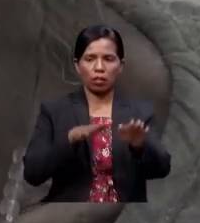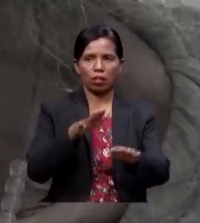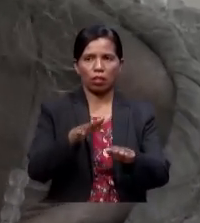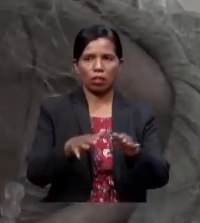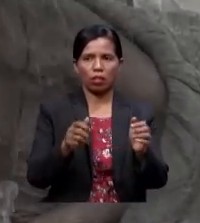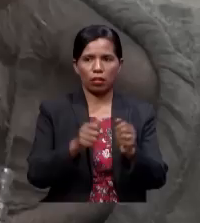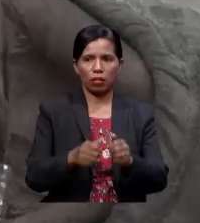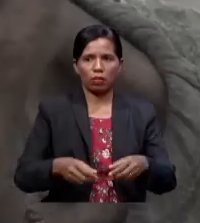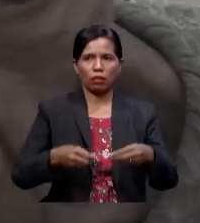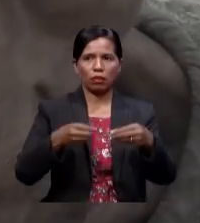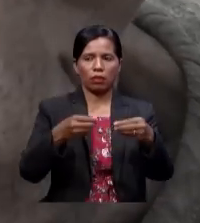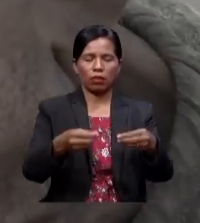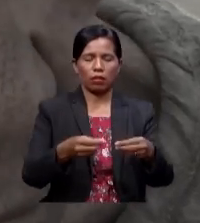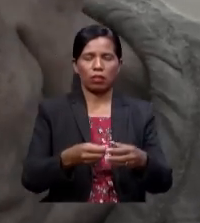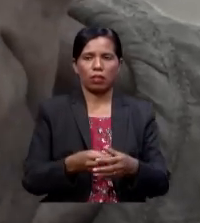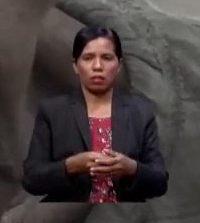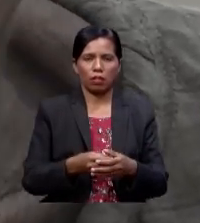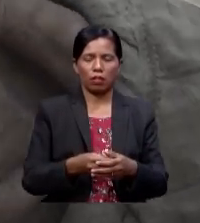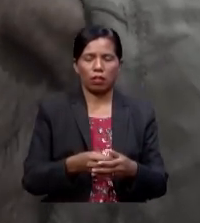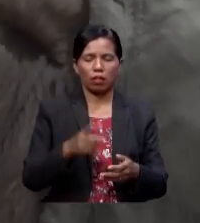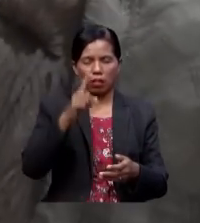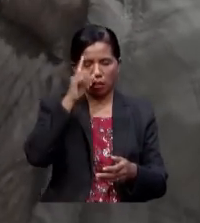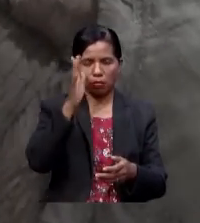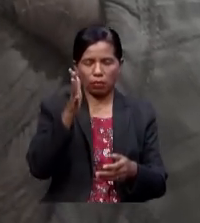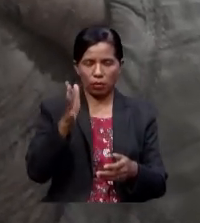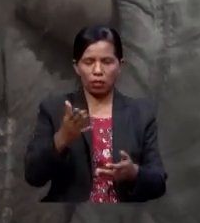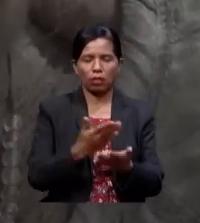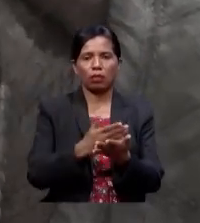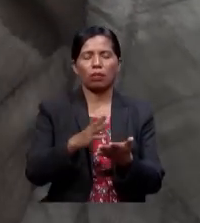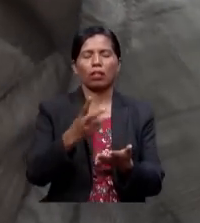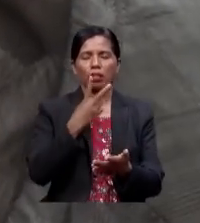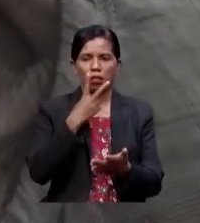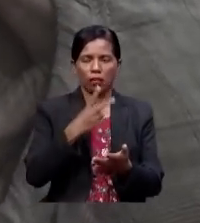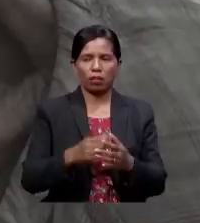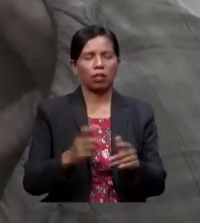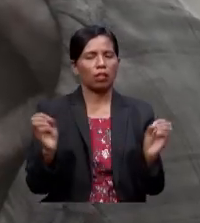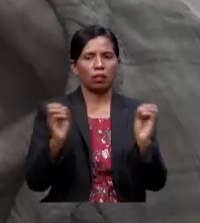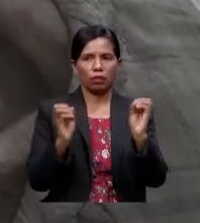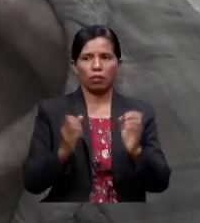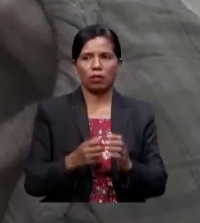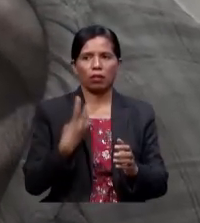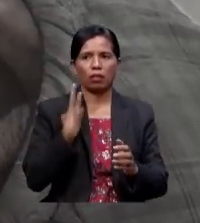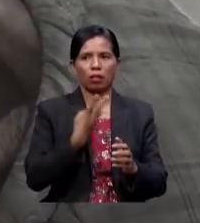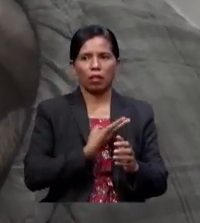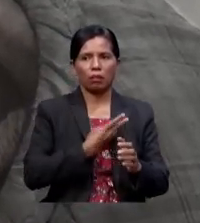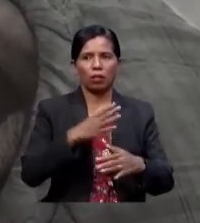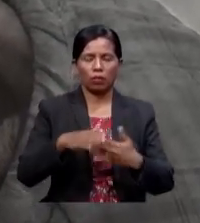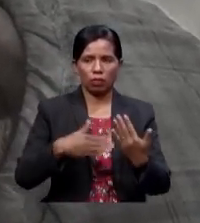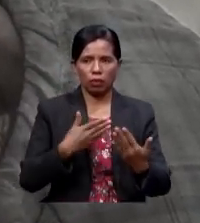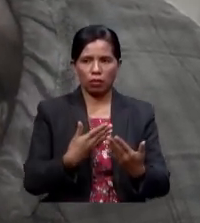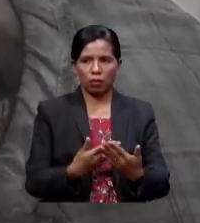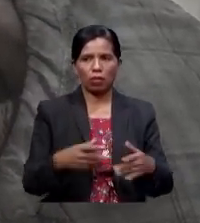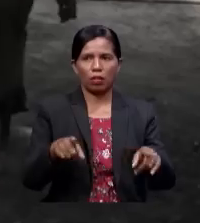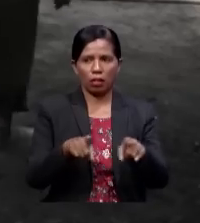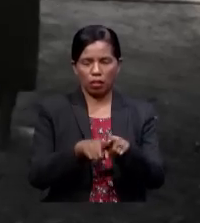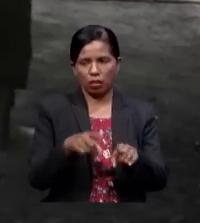lima puluh sen hol siar. Ha mak nee de firik nee. Lau si yang ser lah hasa ami nang hutu mai be. Nee hasa ni